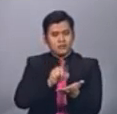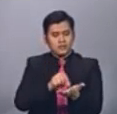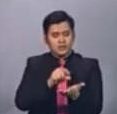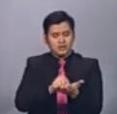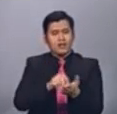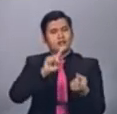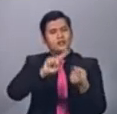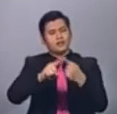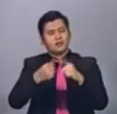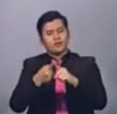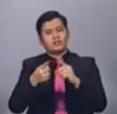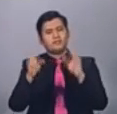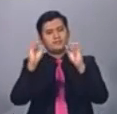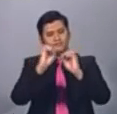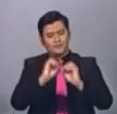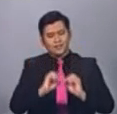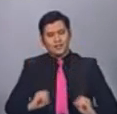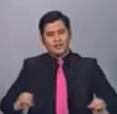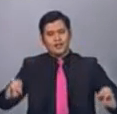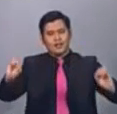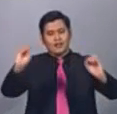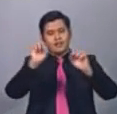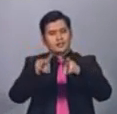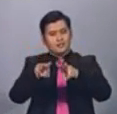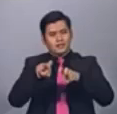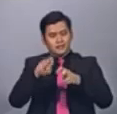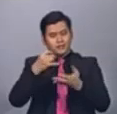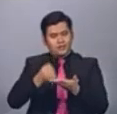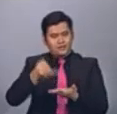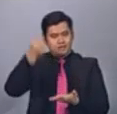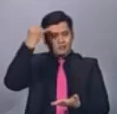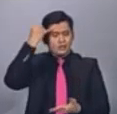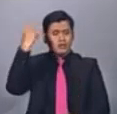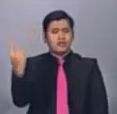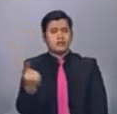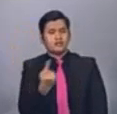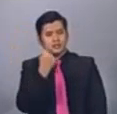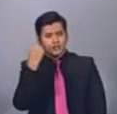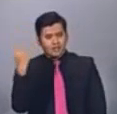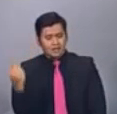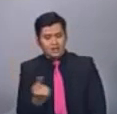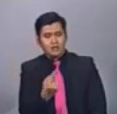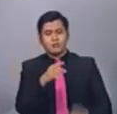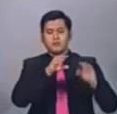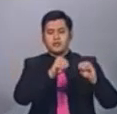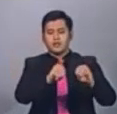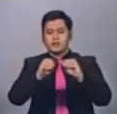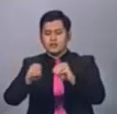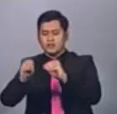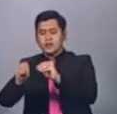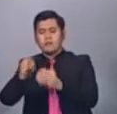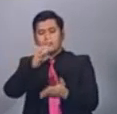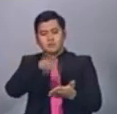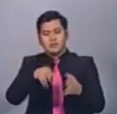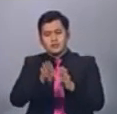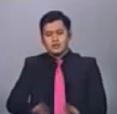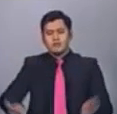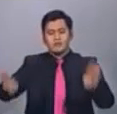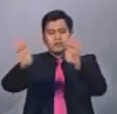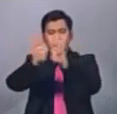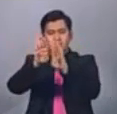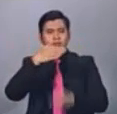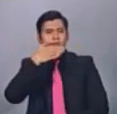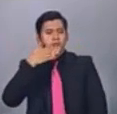ilmu. Ya, tanpa mengira usia, Allahyarham sentiasa menjadi sumber rujukan penyampai-penyampai muda yang menjadikan beliau guru